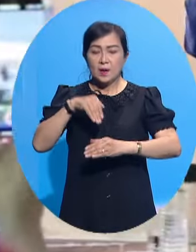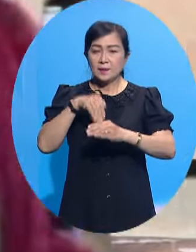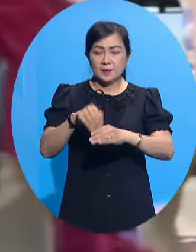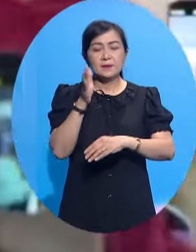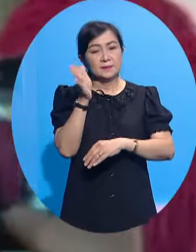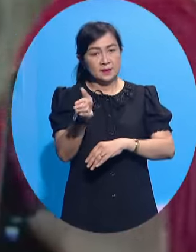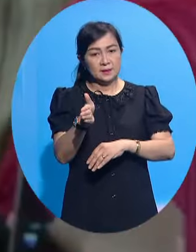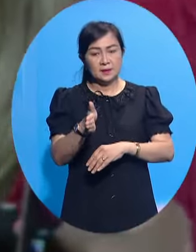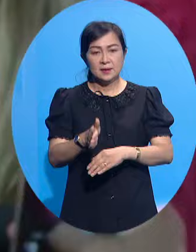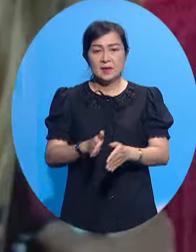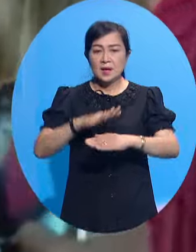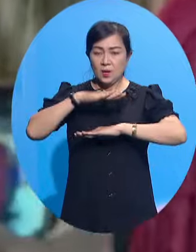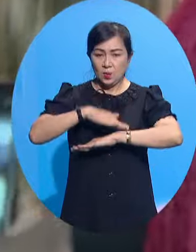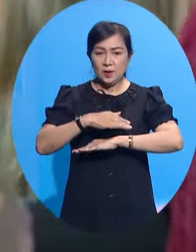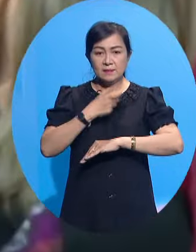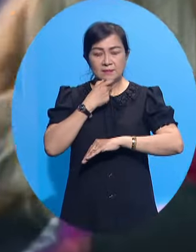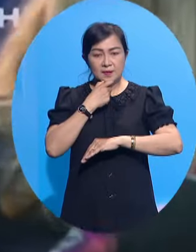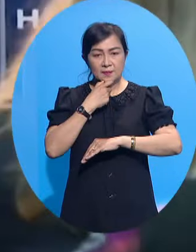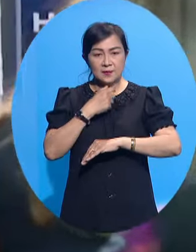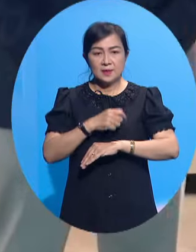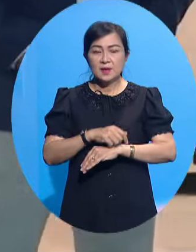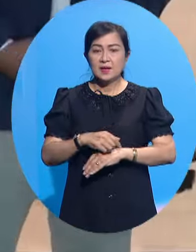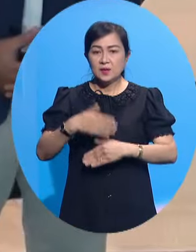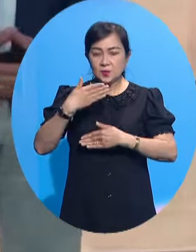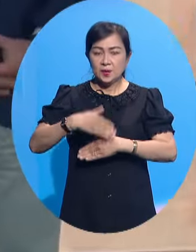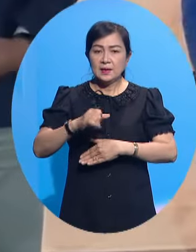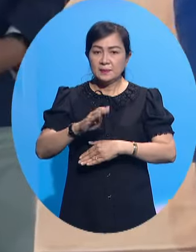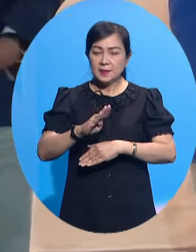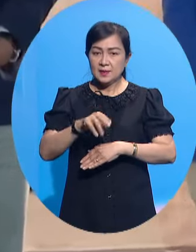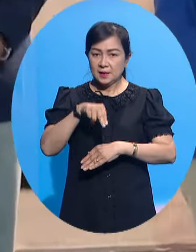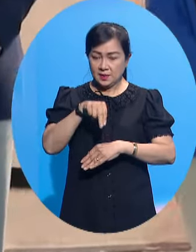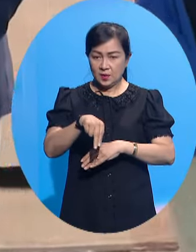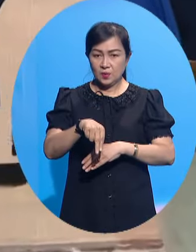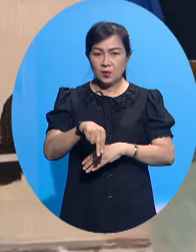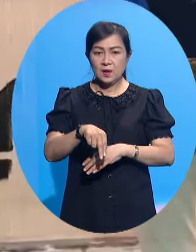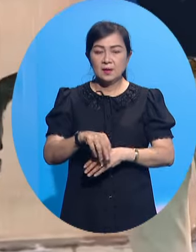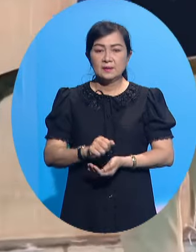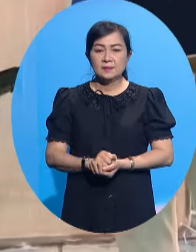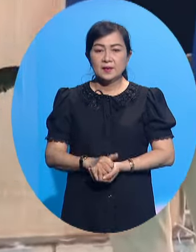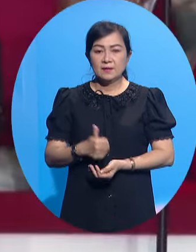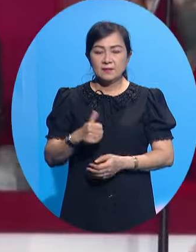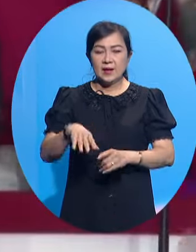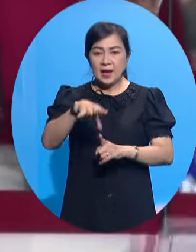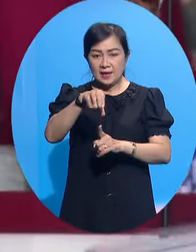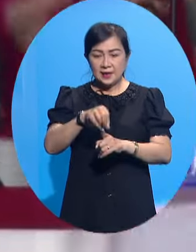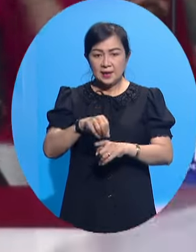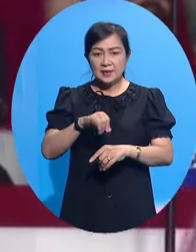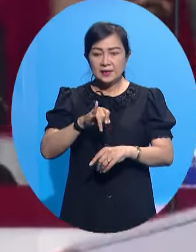tới. Theo kết quả của cuộc thăm dò dư luận do kênh truyền hình ABC News, nhật báo Washington Post và hãng khảo